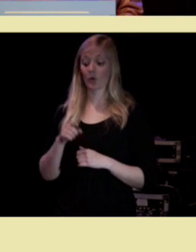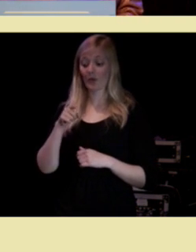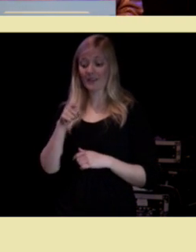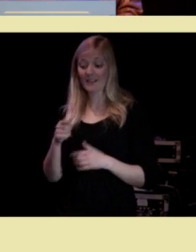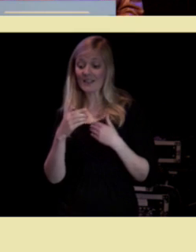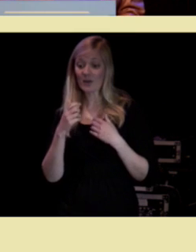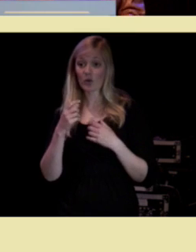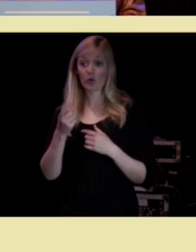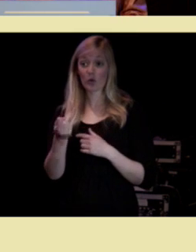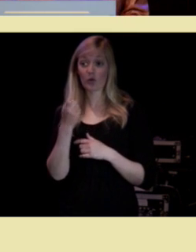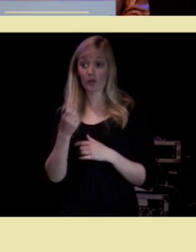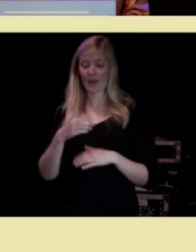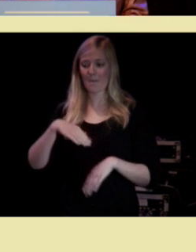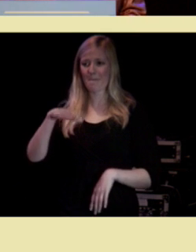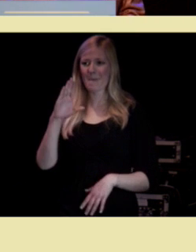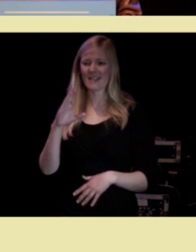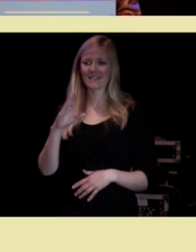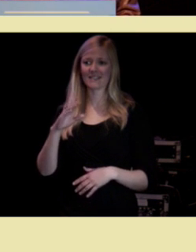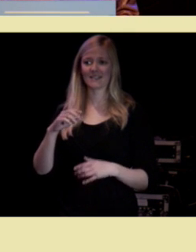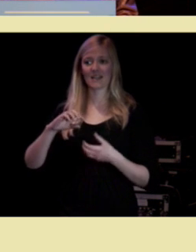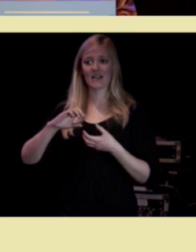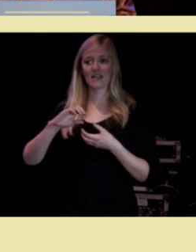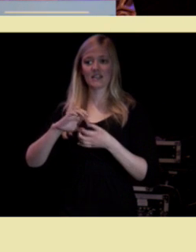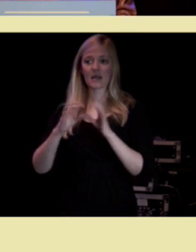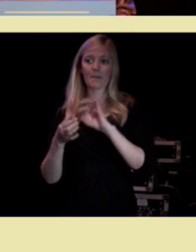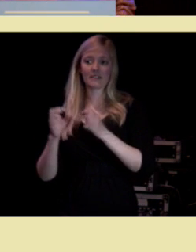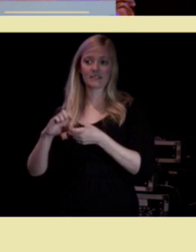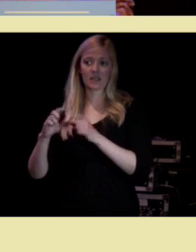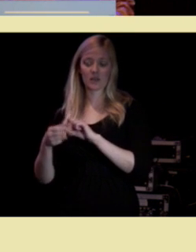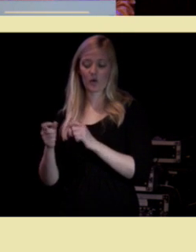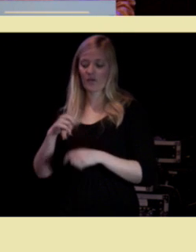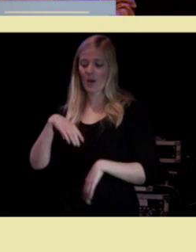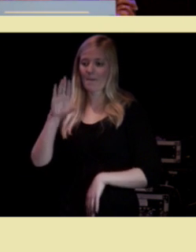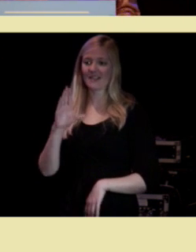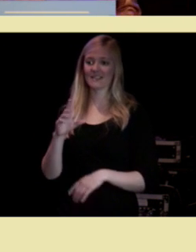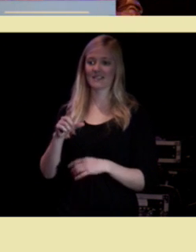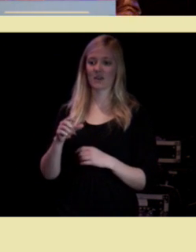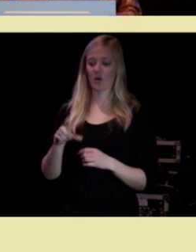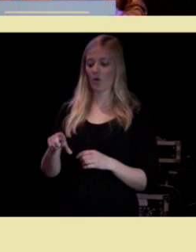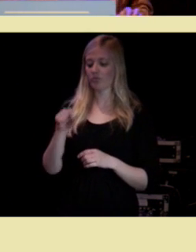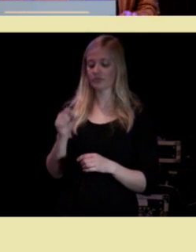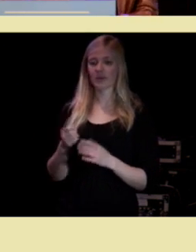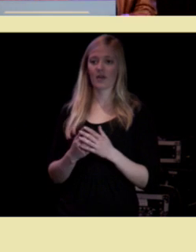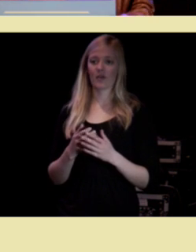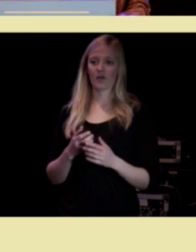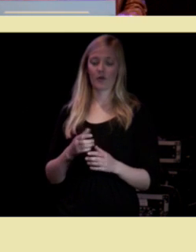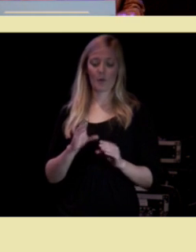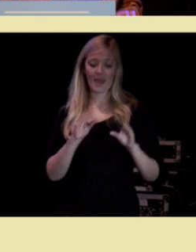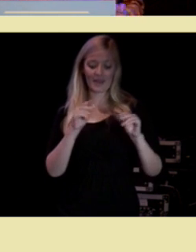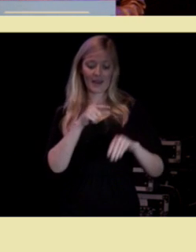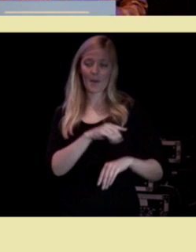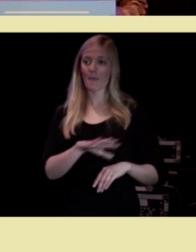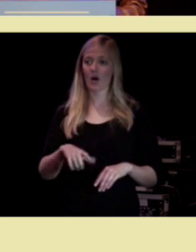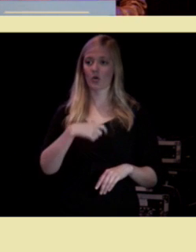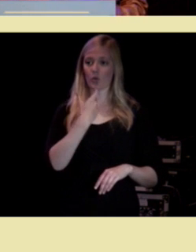der problemene mest sammensatt, og vi har mest å hente på forbedring når det gjelder barn og unge.